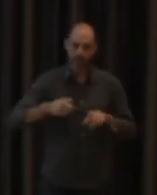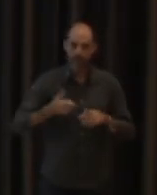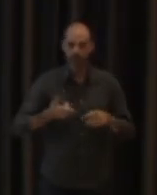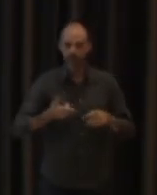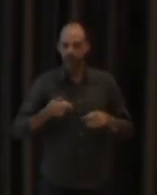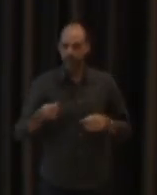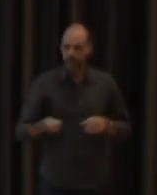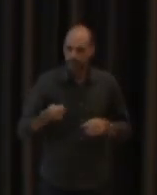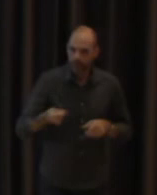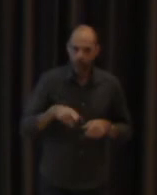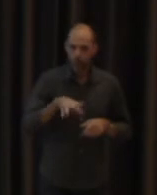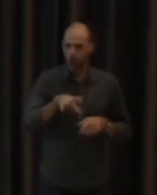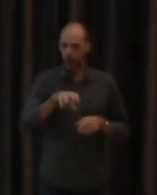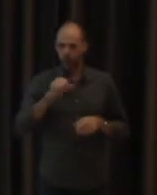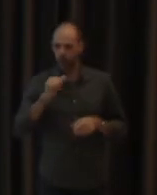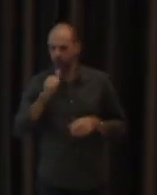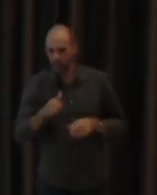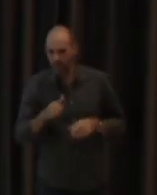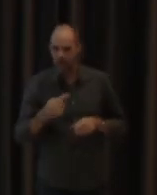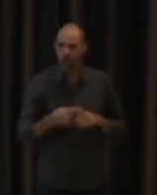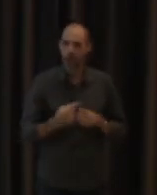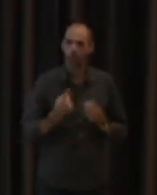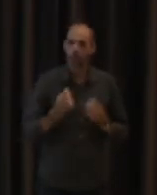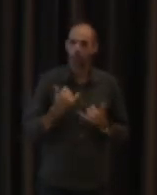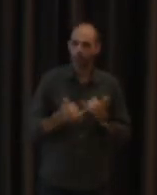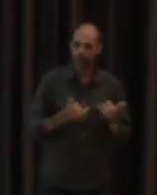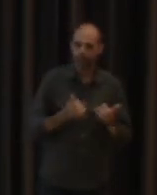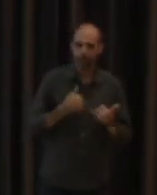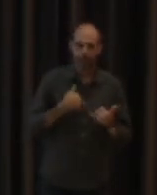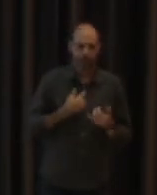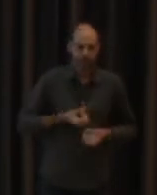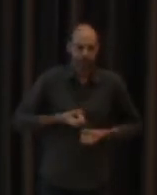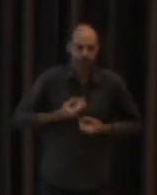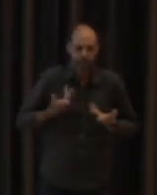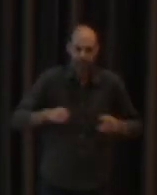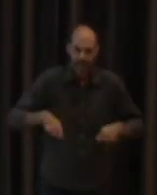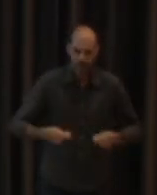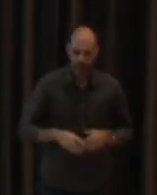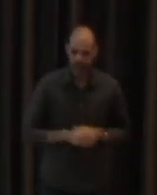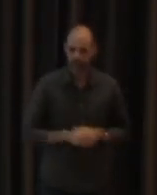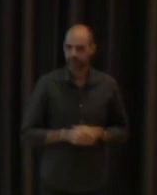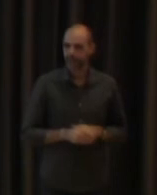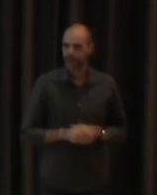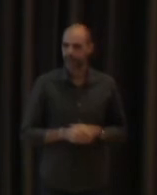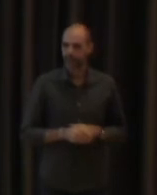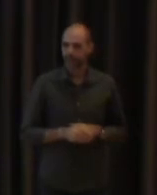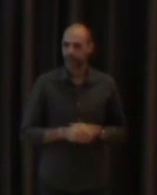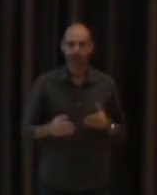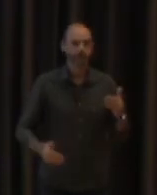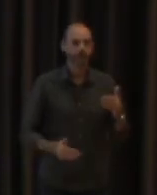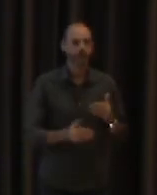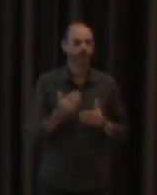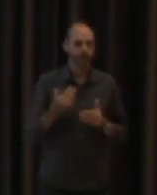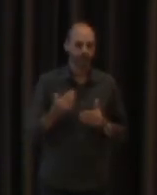o incomprensibles perquè no hem fet atenció a la nostra intuïció gramatical. Comencem pels casos